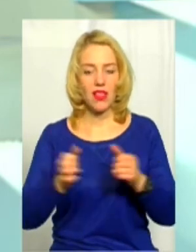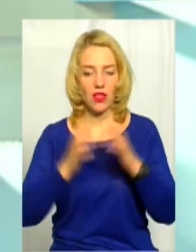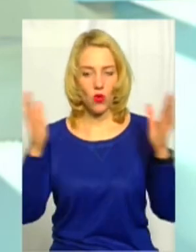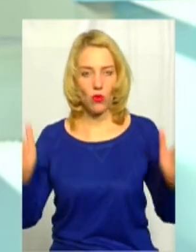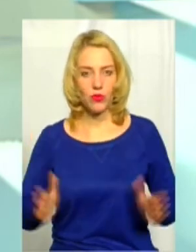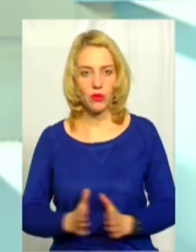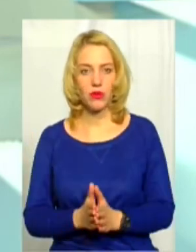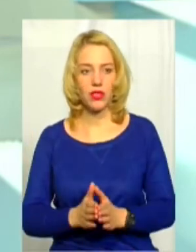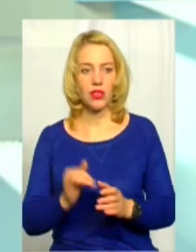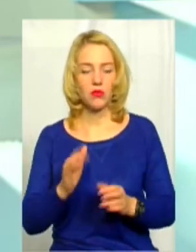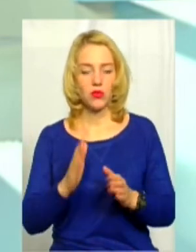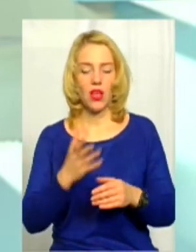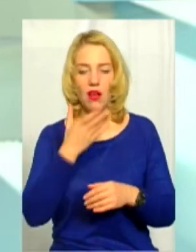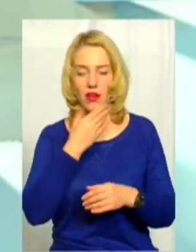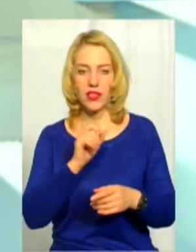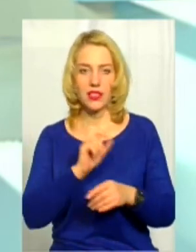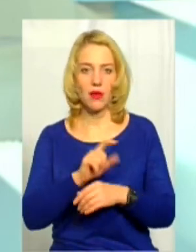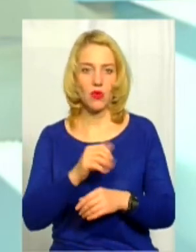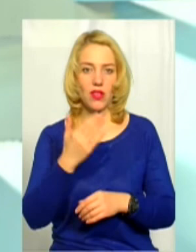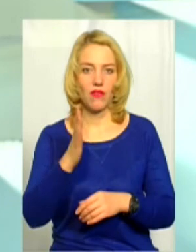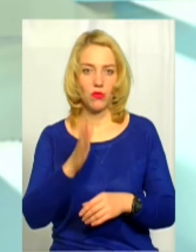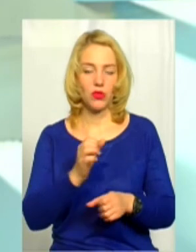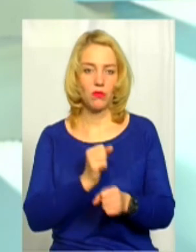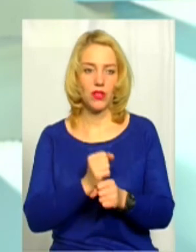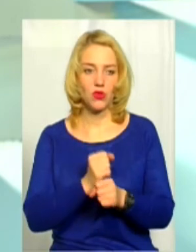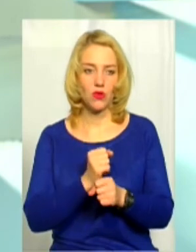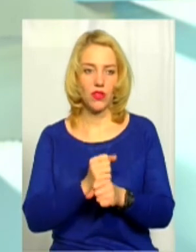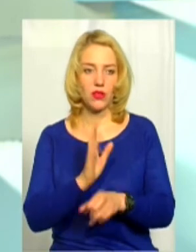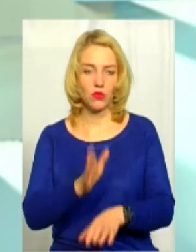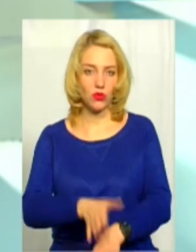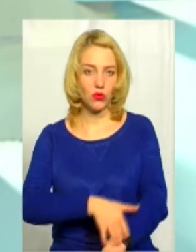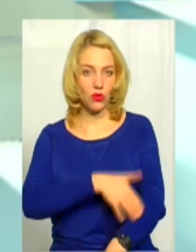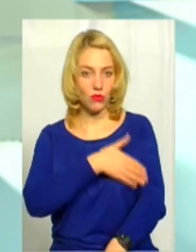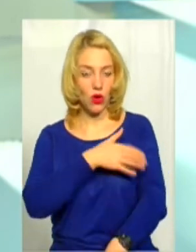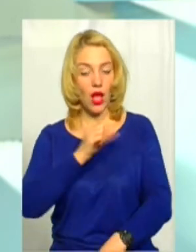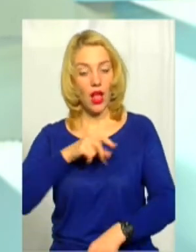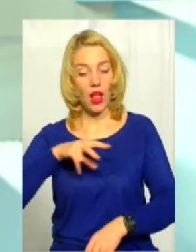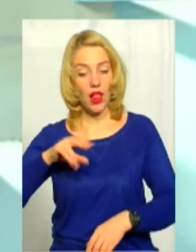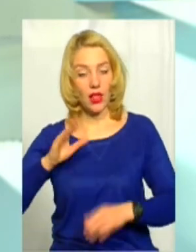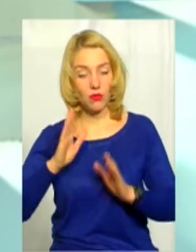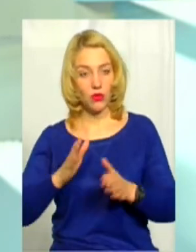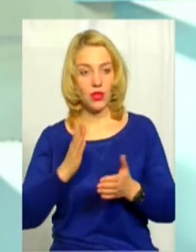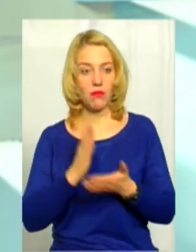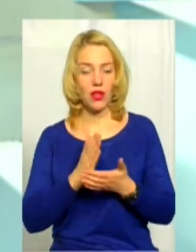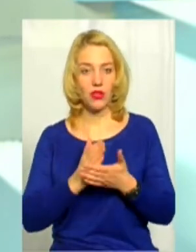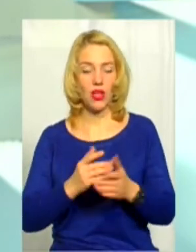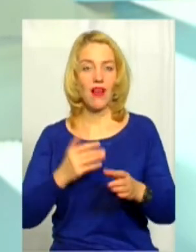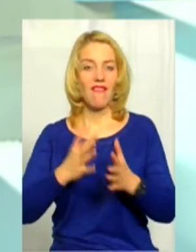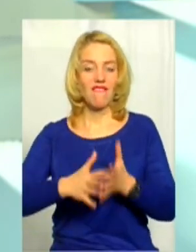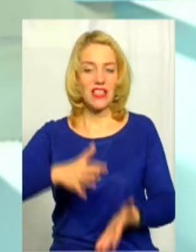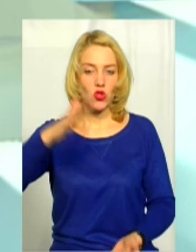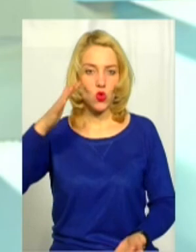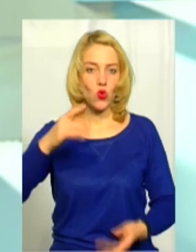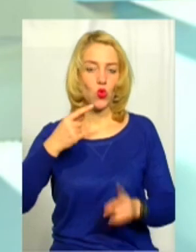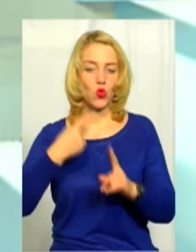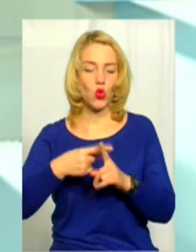матимете хороших замовників, і ви працюватимете дуже довго. А можете мати високу додану вартість,